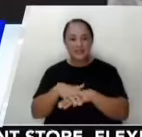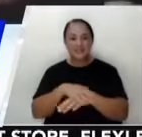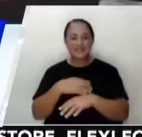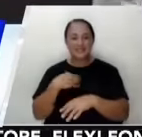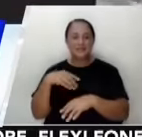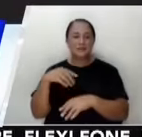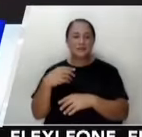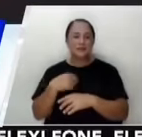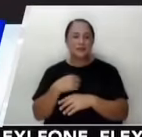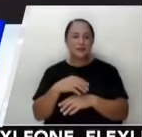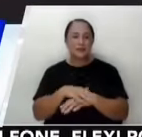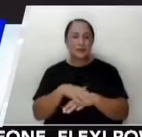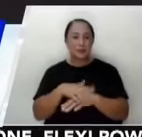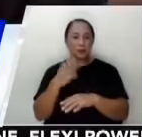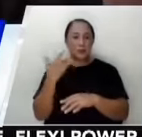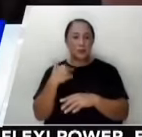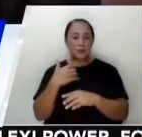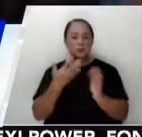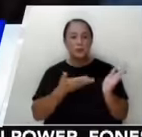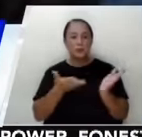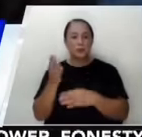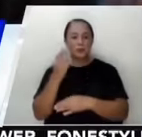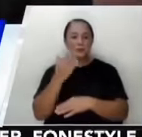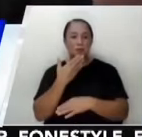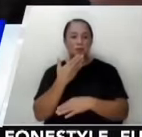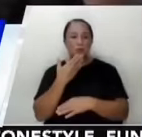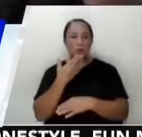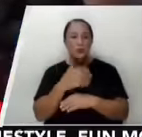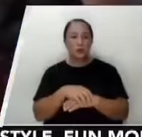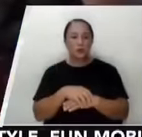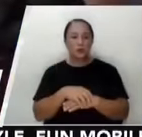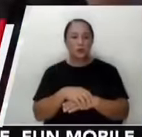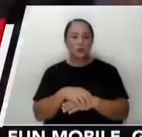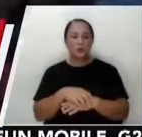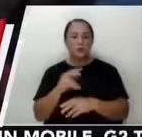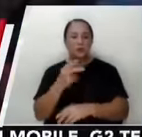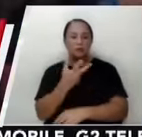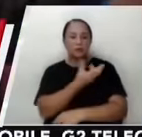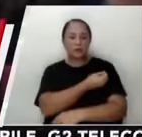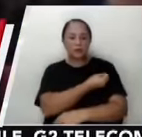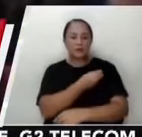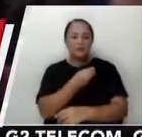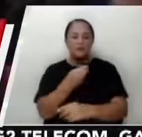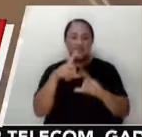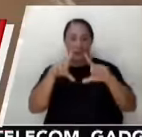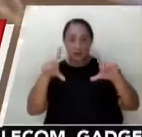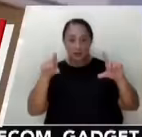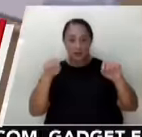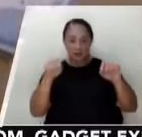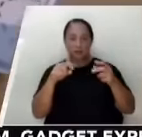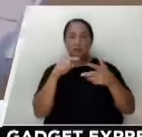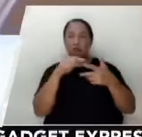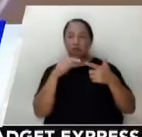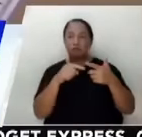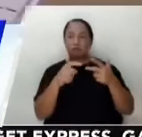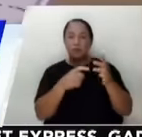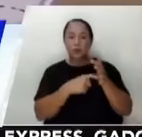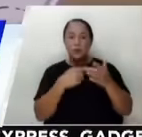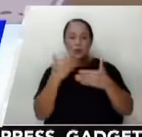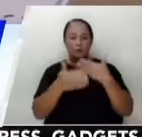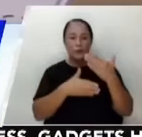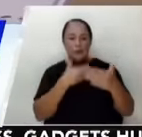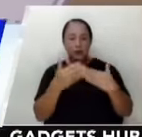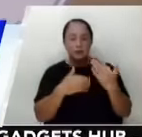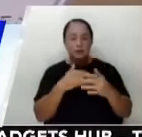Kiki na pabakolod. Need po ng vaccination cards, updated vaccination cards, and then nag-process po kami sa online